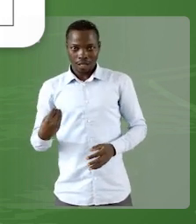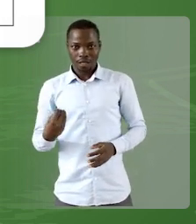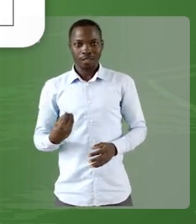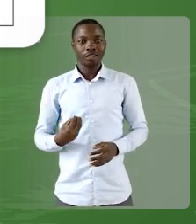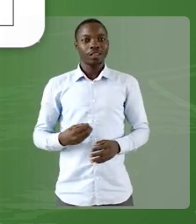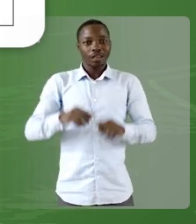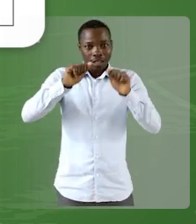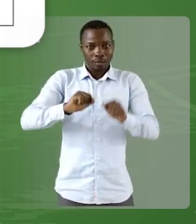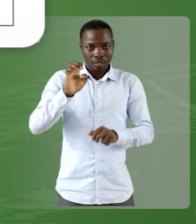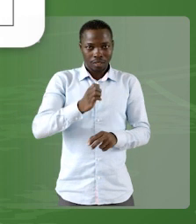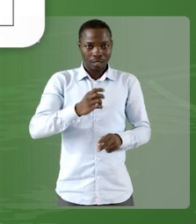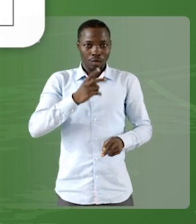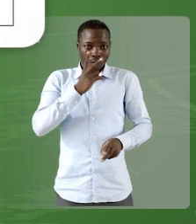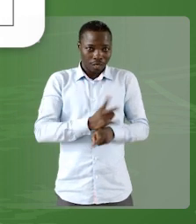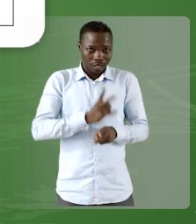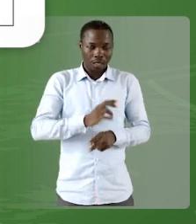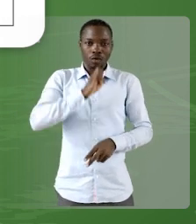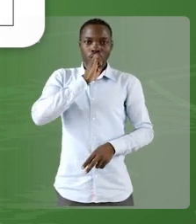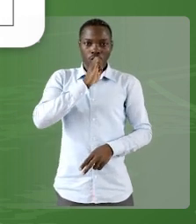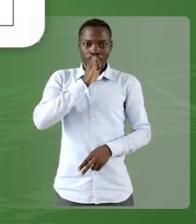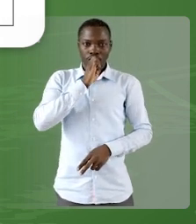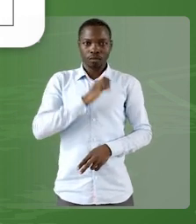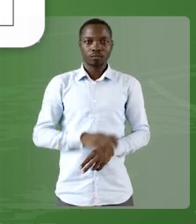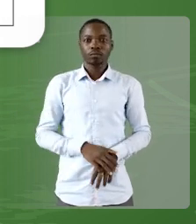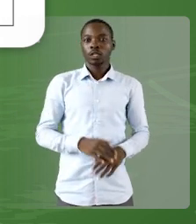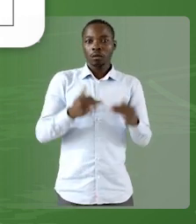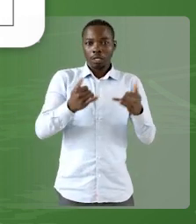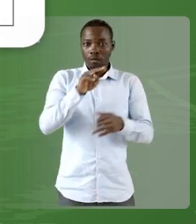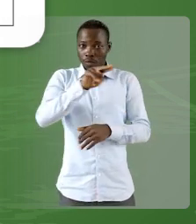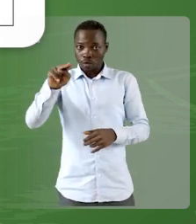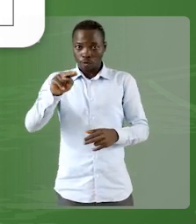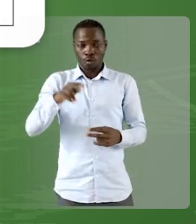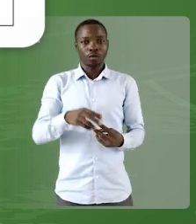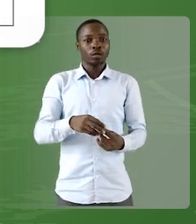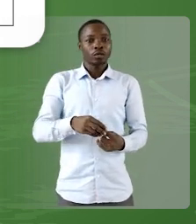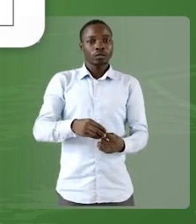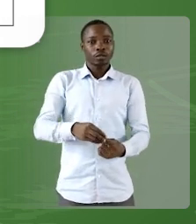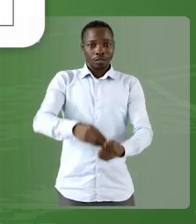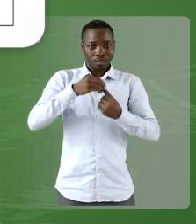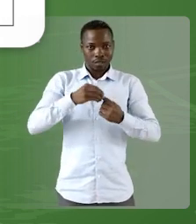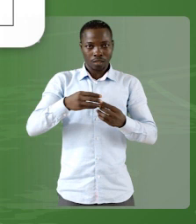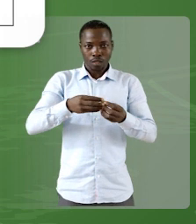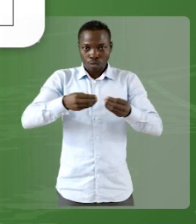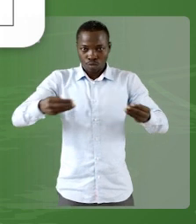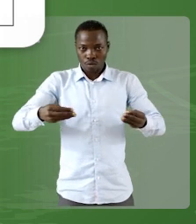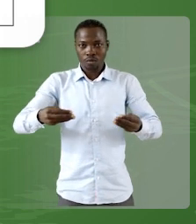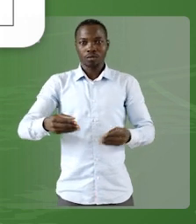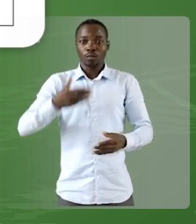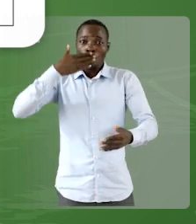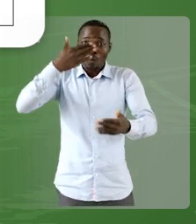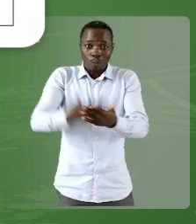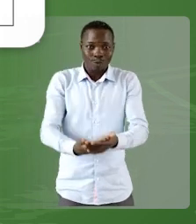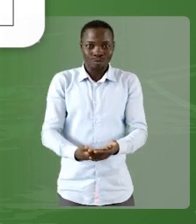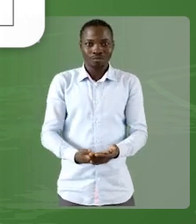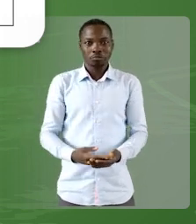la capacité de rétention en eau. Au niveau des caractéristiques d'un sol fertile, nous avons le reste